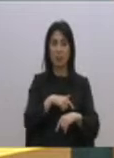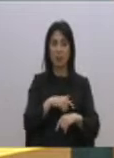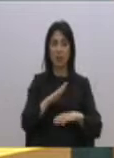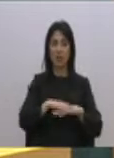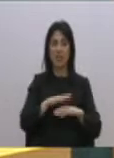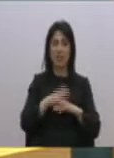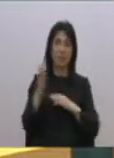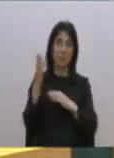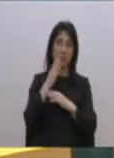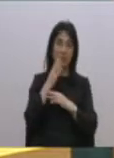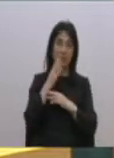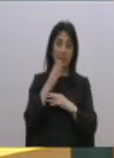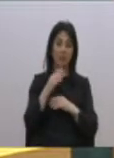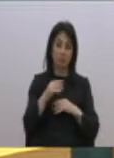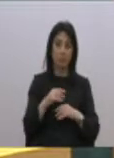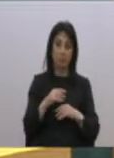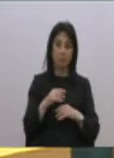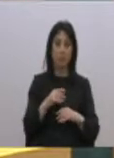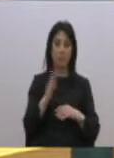xeva, arasatanadot,